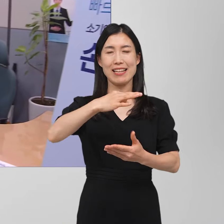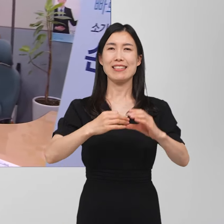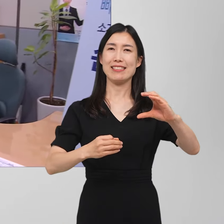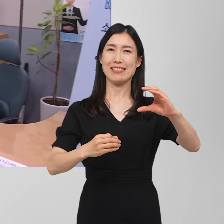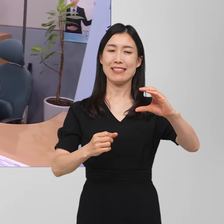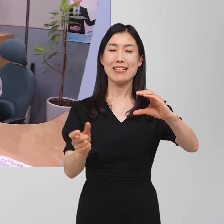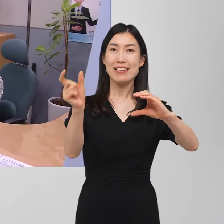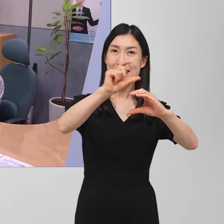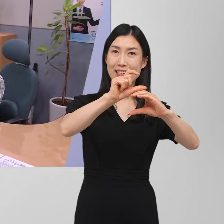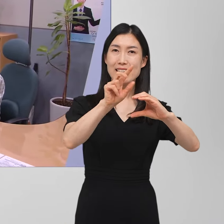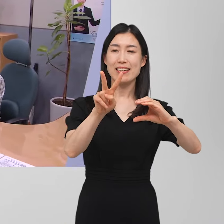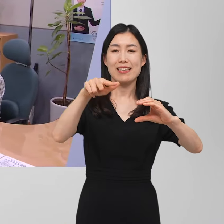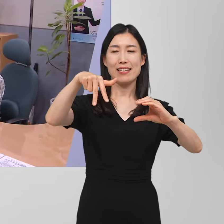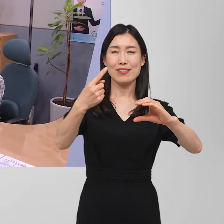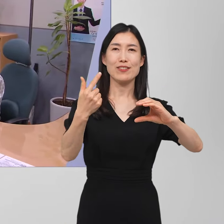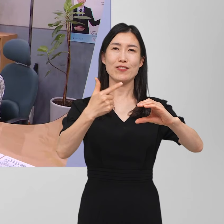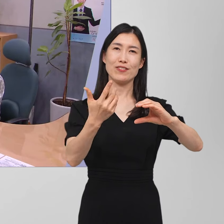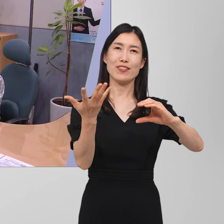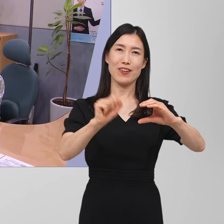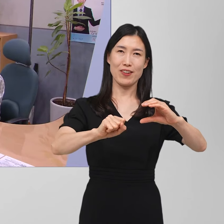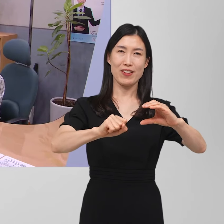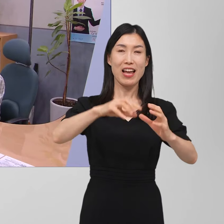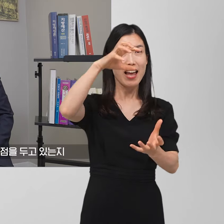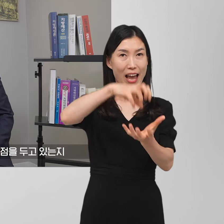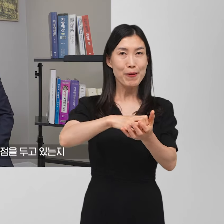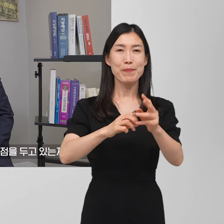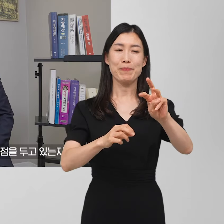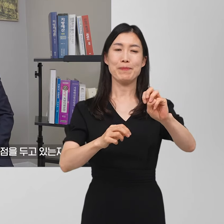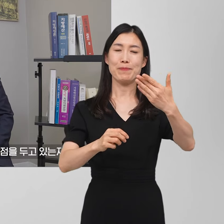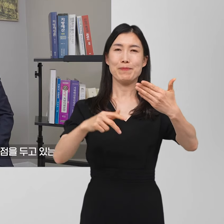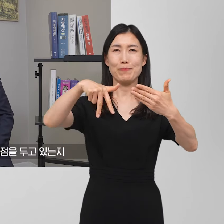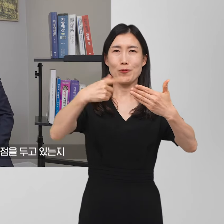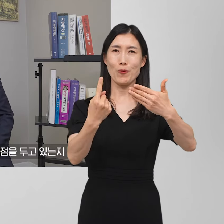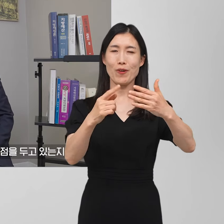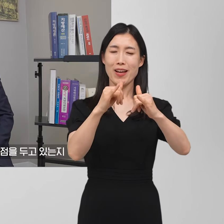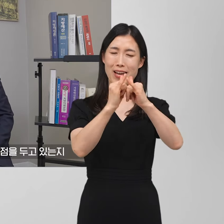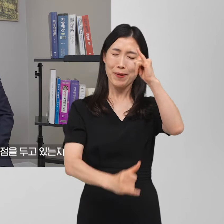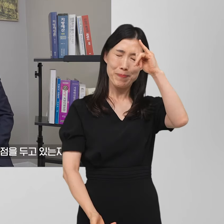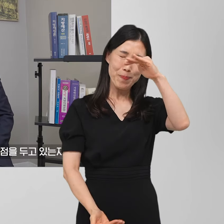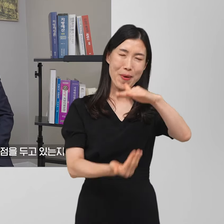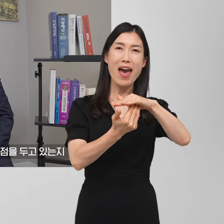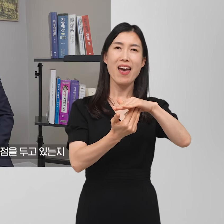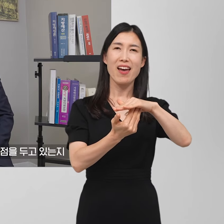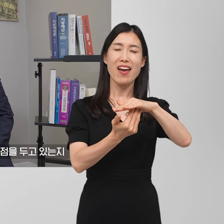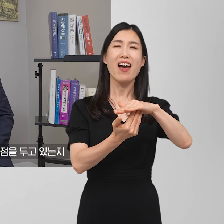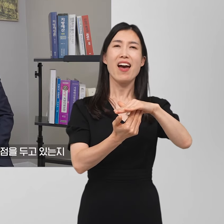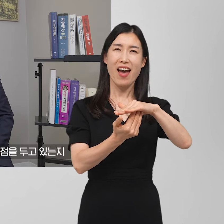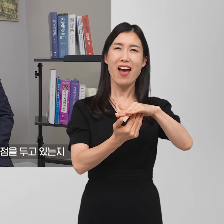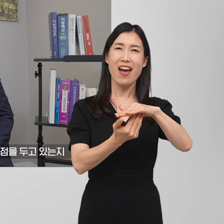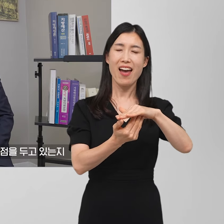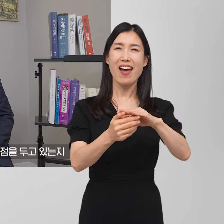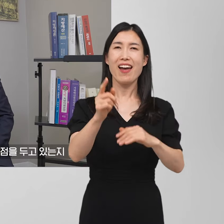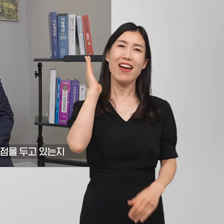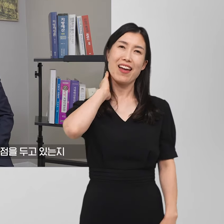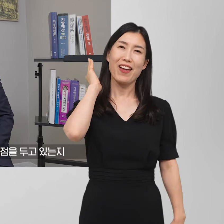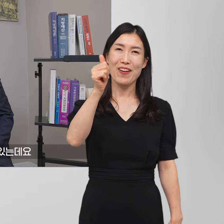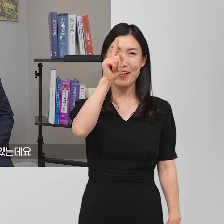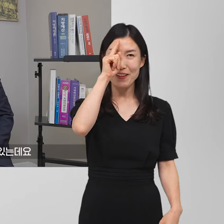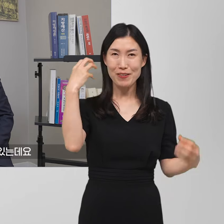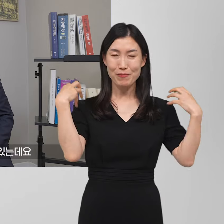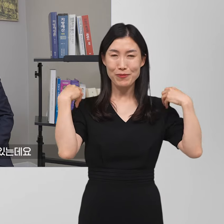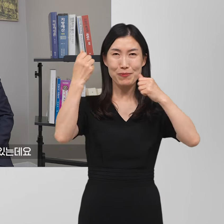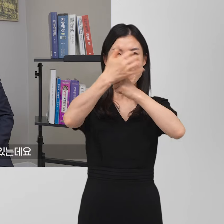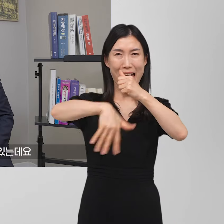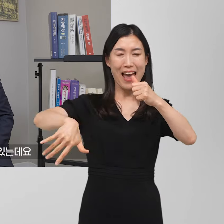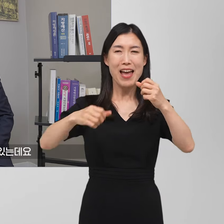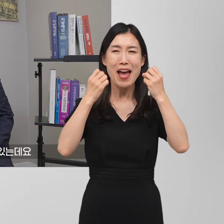증액된 39조 원, 역대 최대 규모입니다. 추경안의 내용을 살펴보면 새 정부가 어떤 정책에 방점을 두고 있는지,